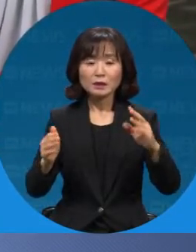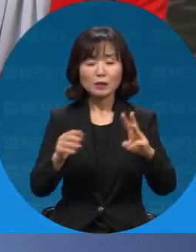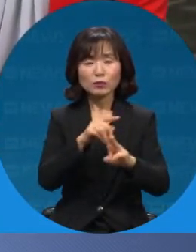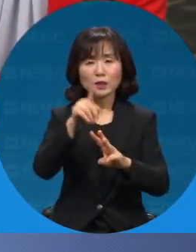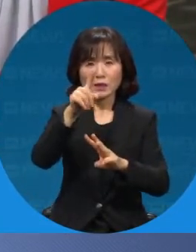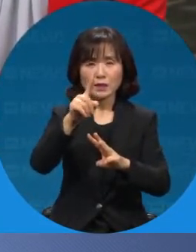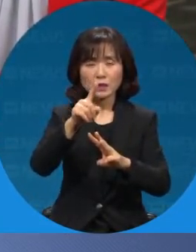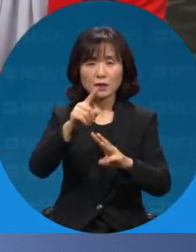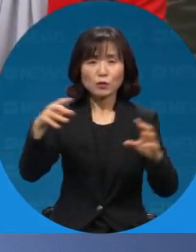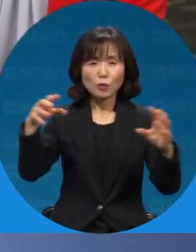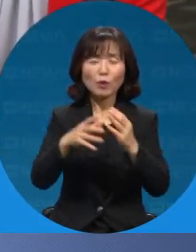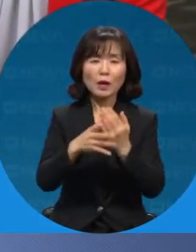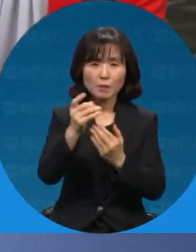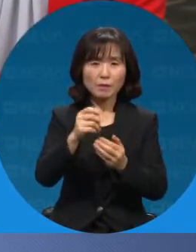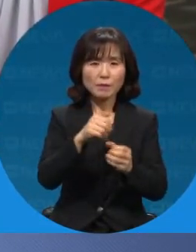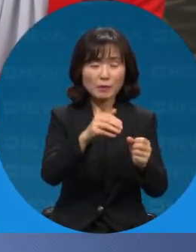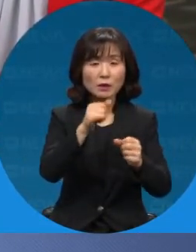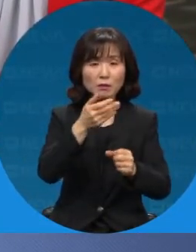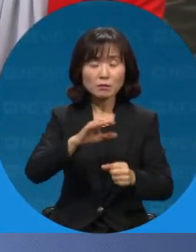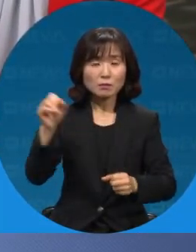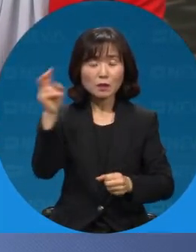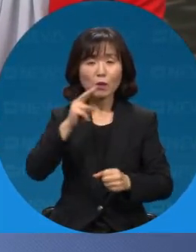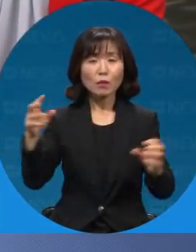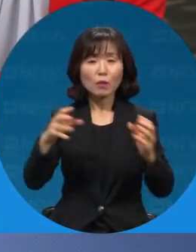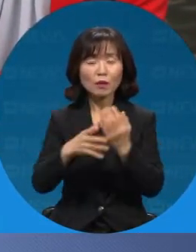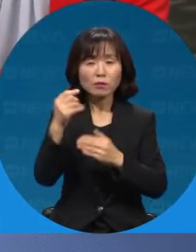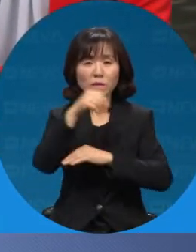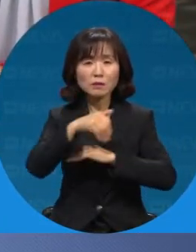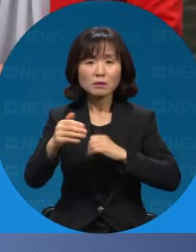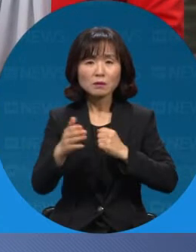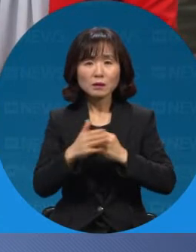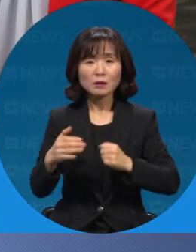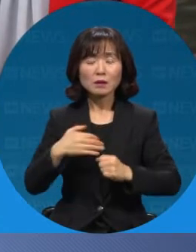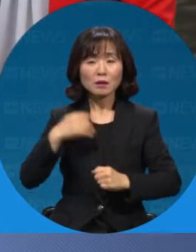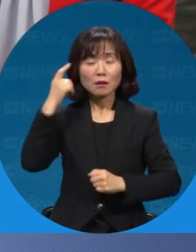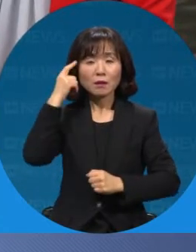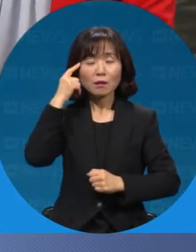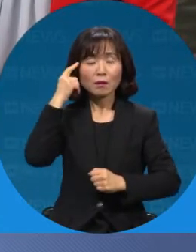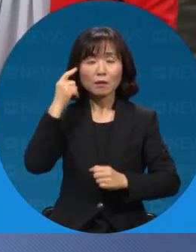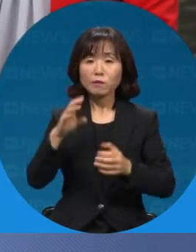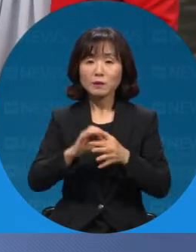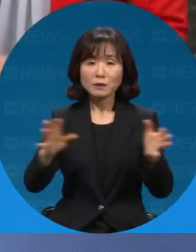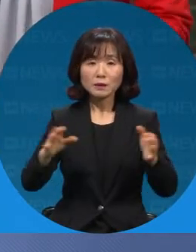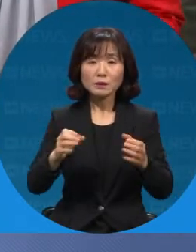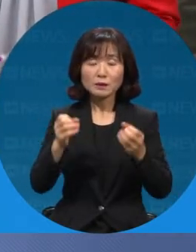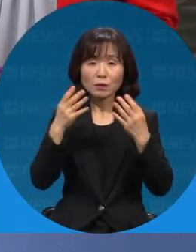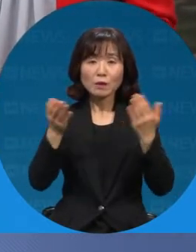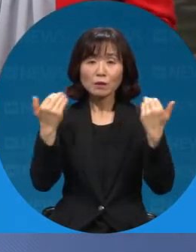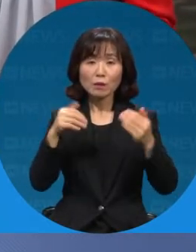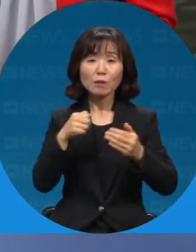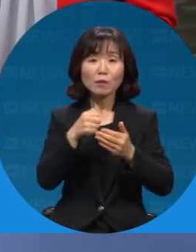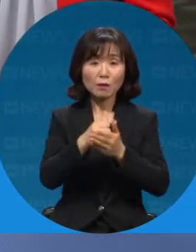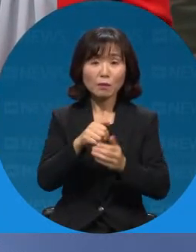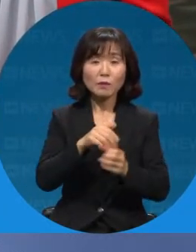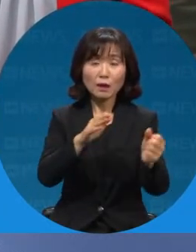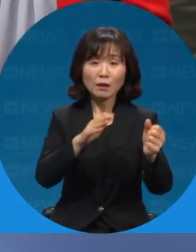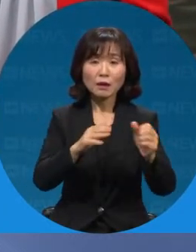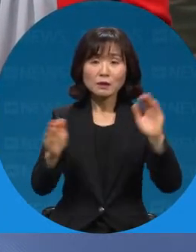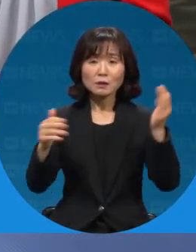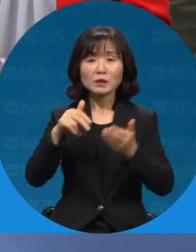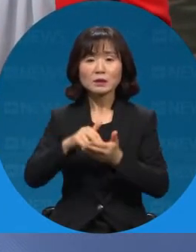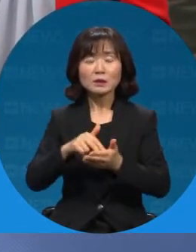하기로 했는데요 야심한 갑작스러운 통합 계획에 자신의 의자 상관없이 새 학교로 배정된 학생들 사이에서는 찬반